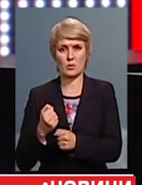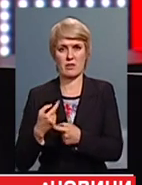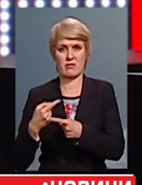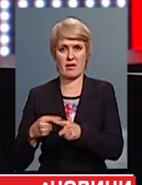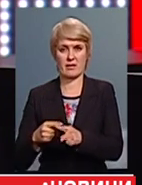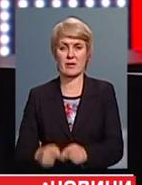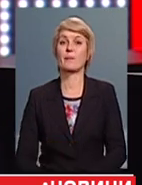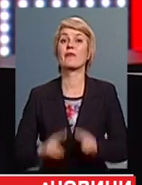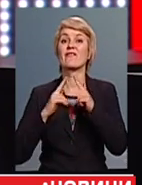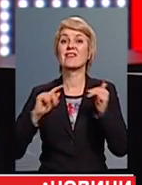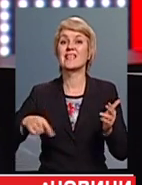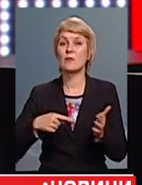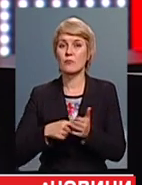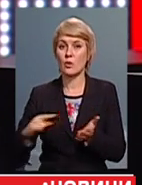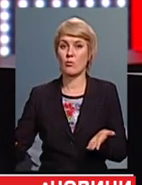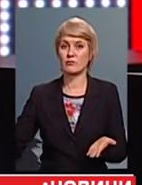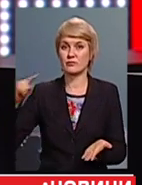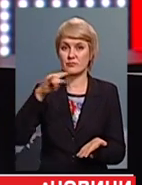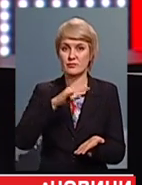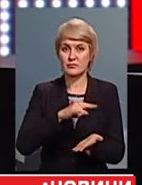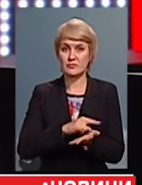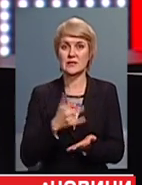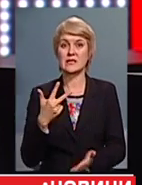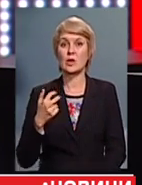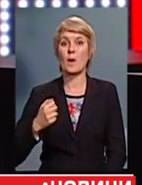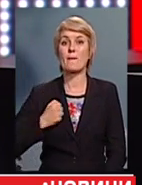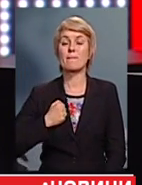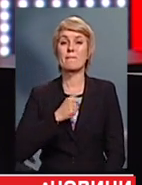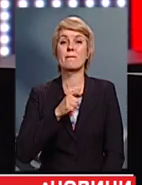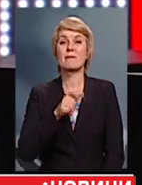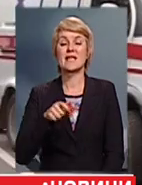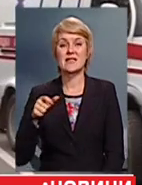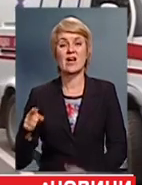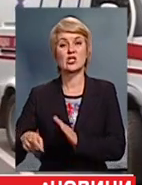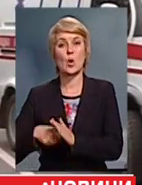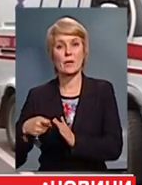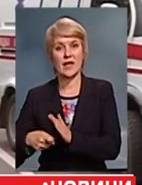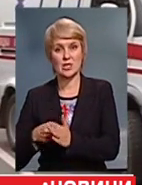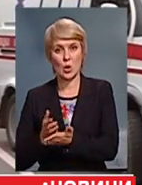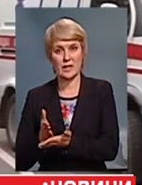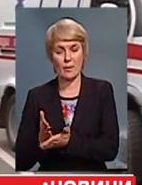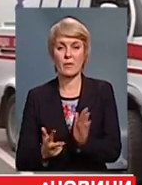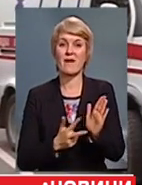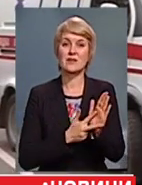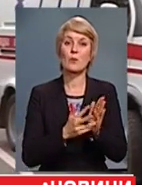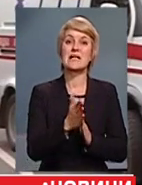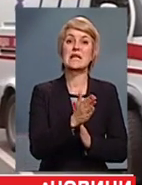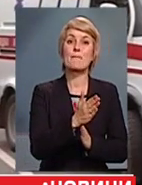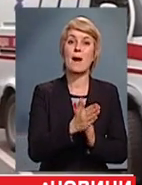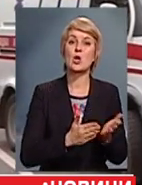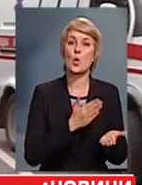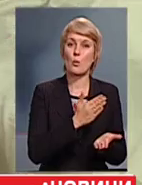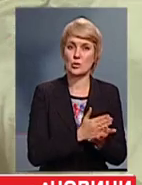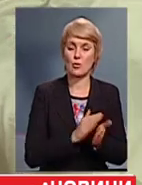В Дніпро літаком привезли поранених. Трьох бійців з Донецького напрямку, вісьмох з Маріупольського, так розповіли в